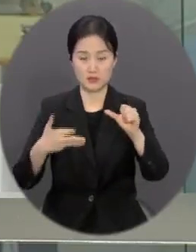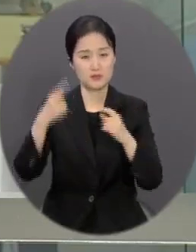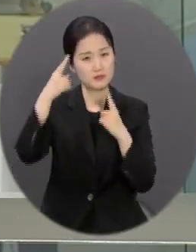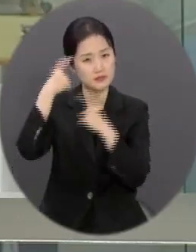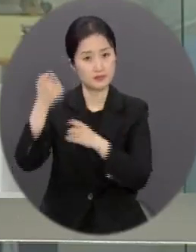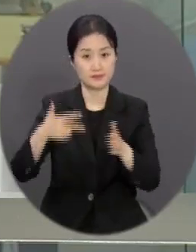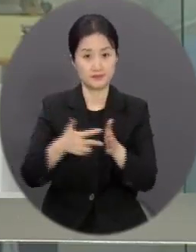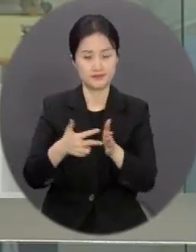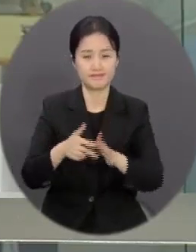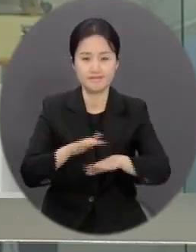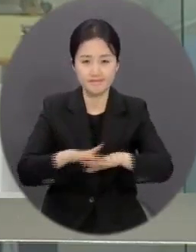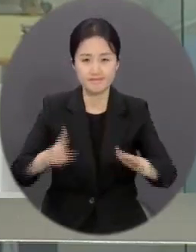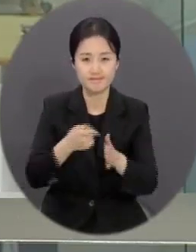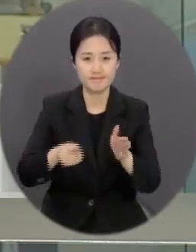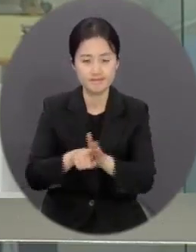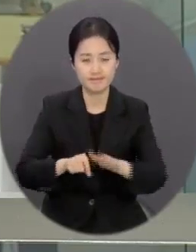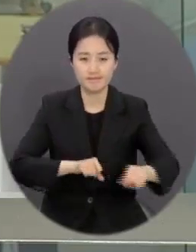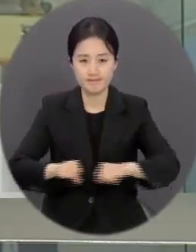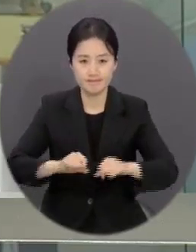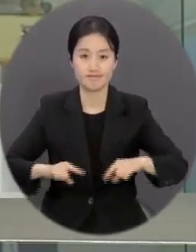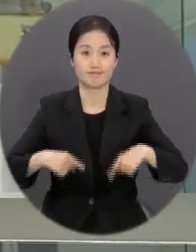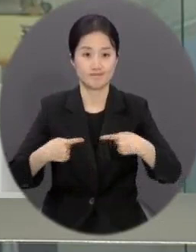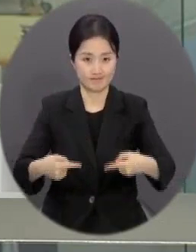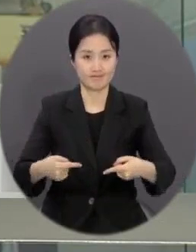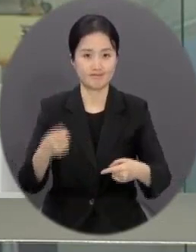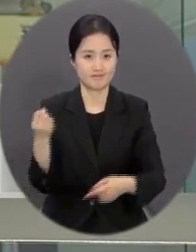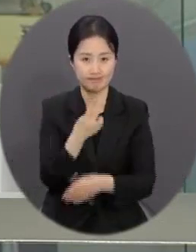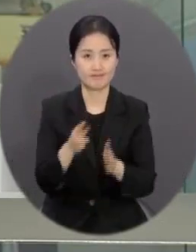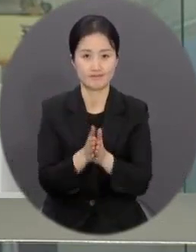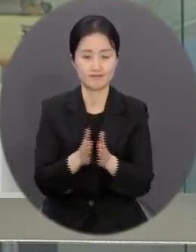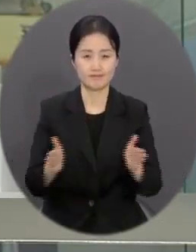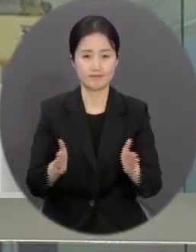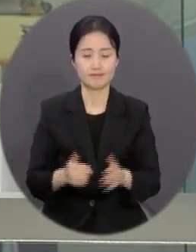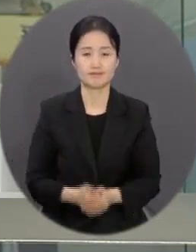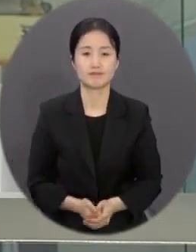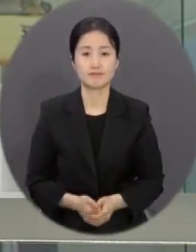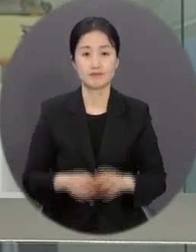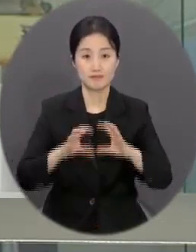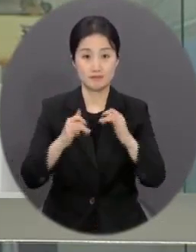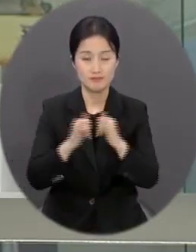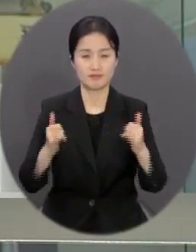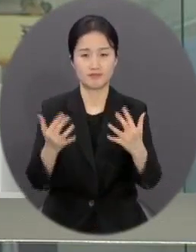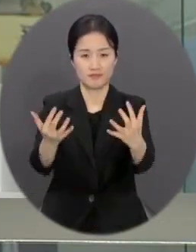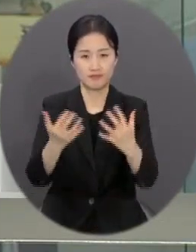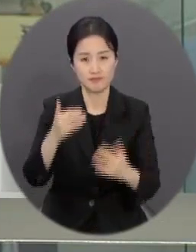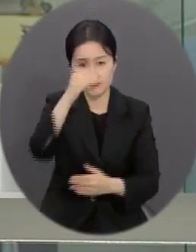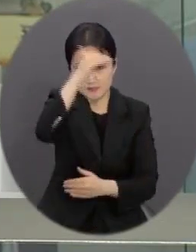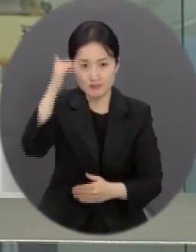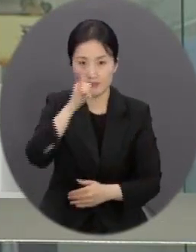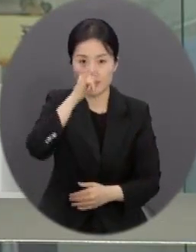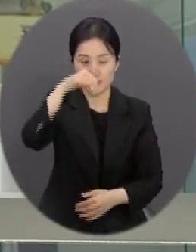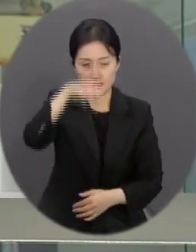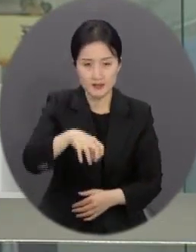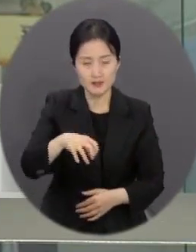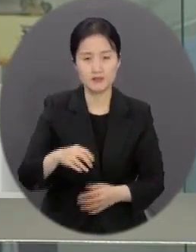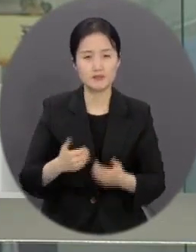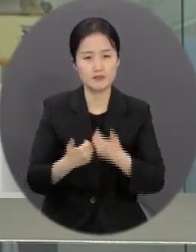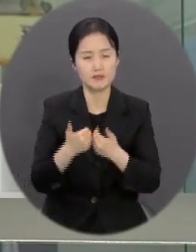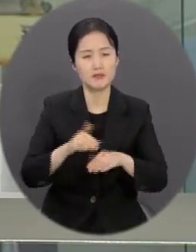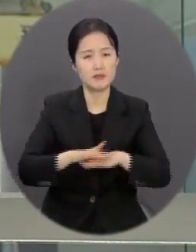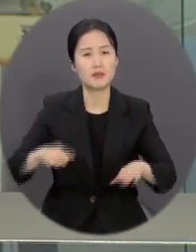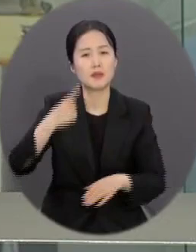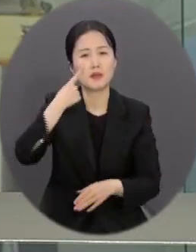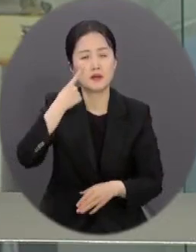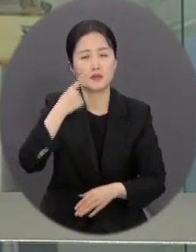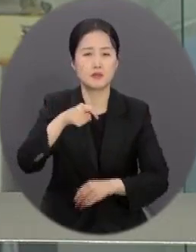나섰습니다. 시민들이 직접 참여하는 공론장에서 갈등을 풀어보자는 건데요. 정작 두 단체의 반응은